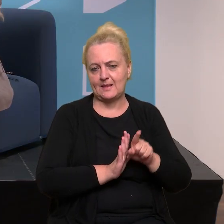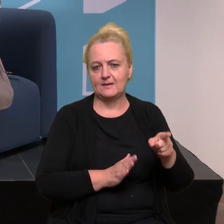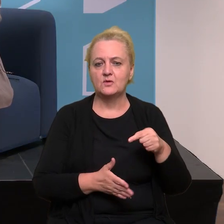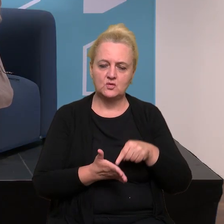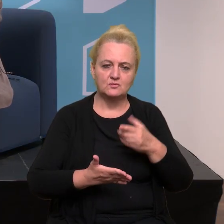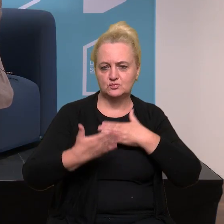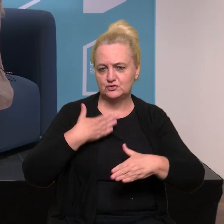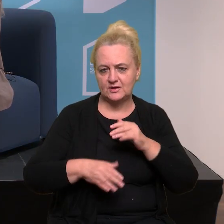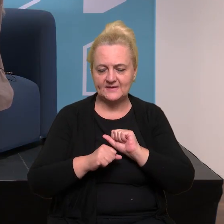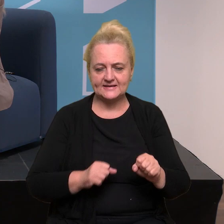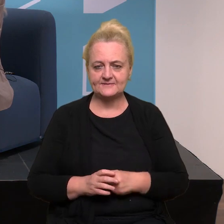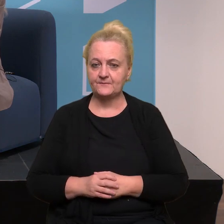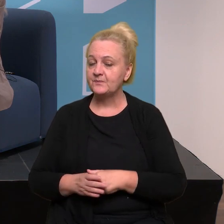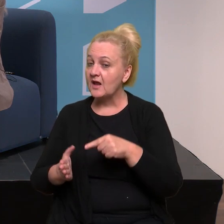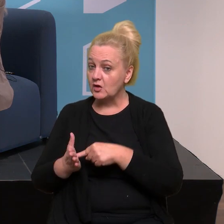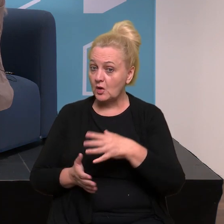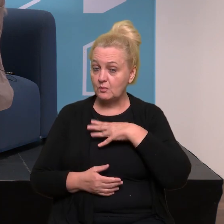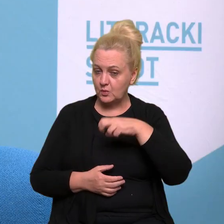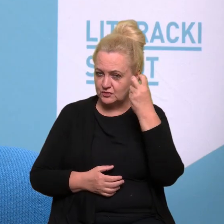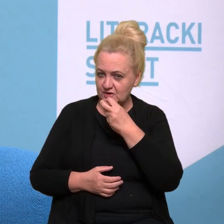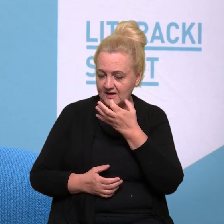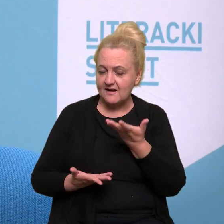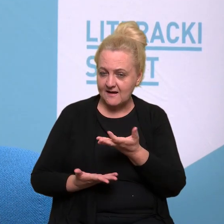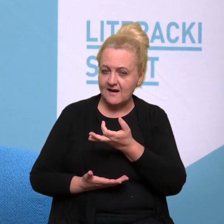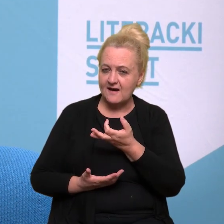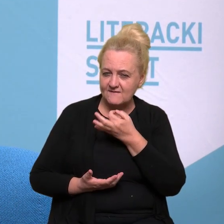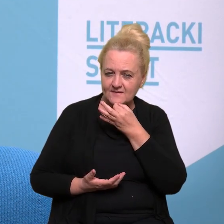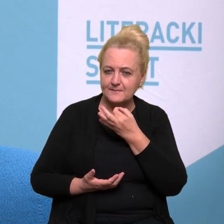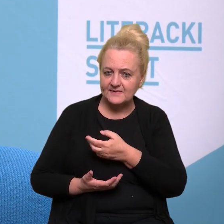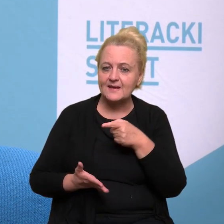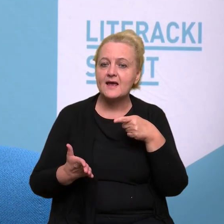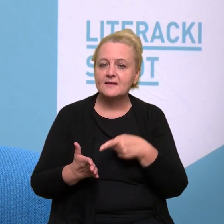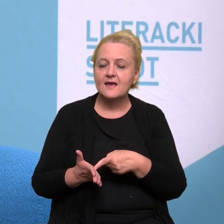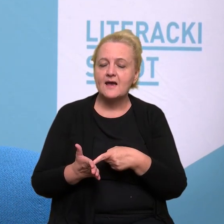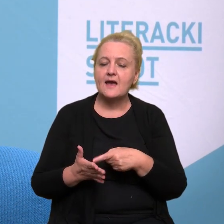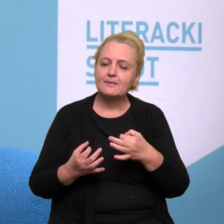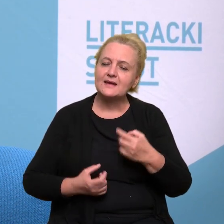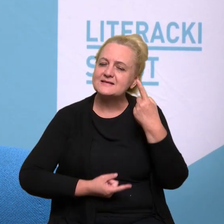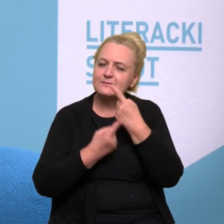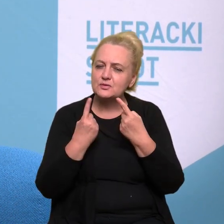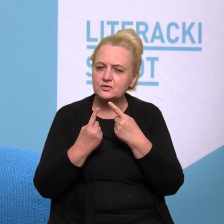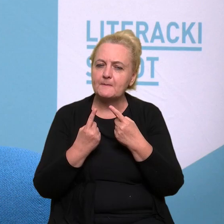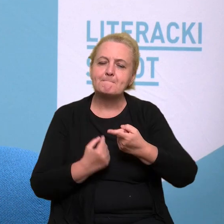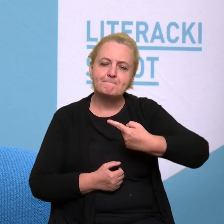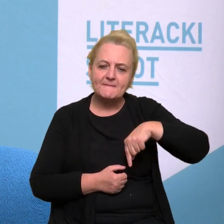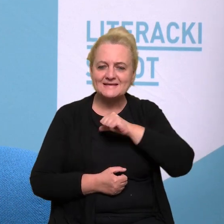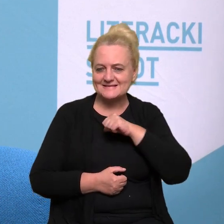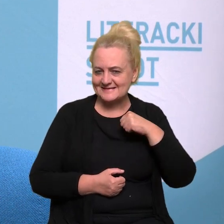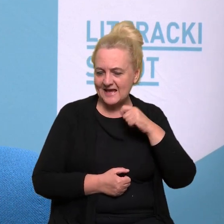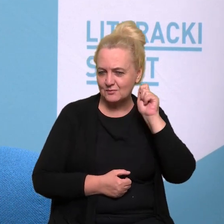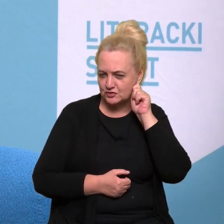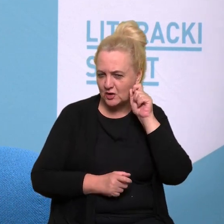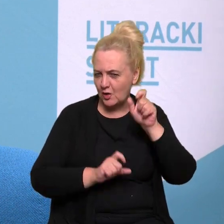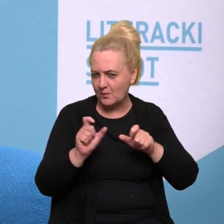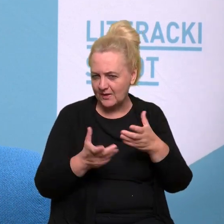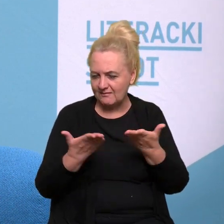bardzo przyjemne. To było bardzo ciekawe pytanie i teraz sobie też tak myślę, no, że to chyba my same, czytelniczki,